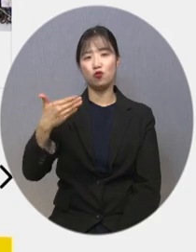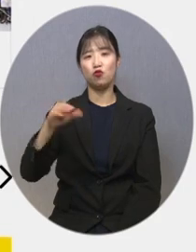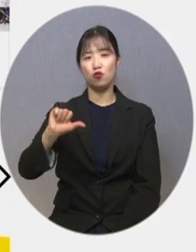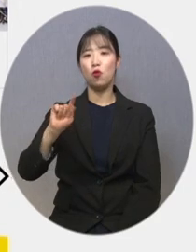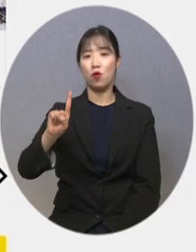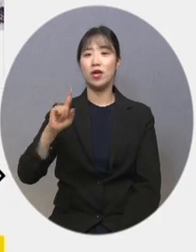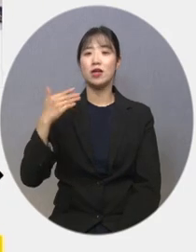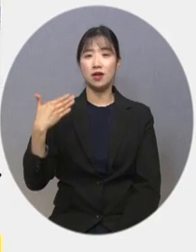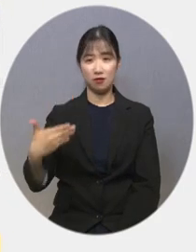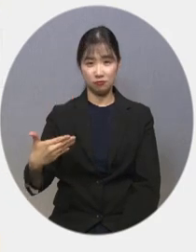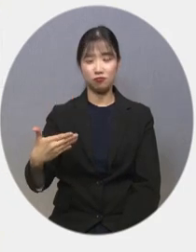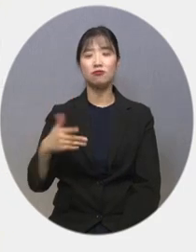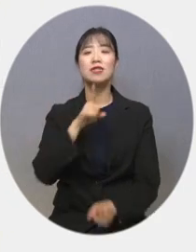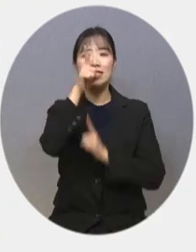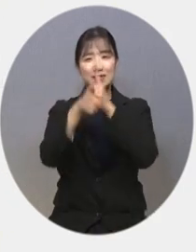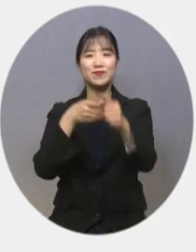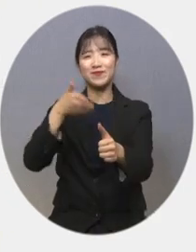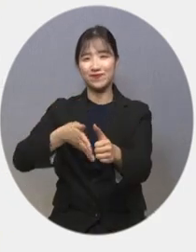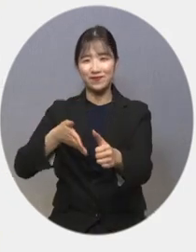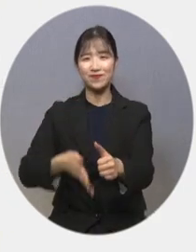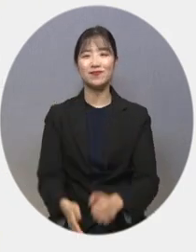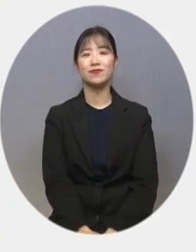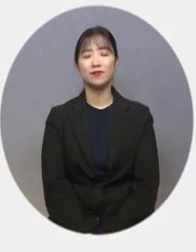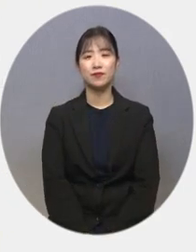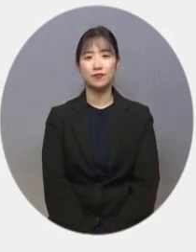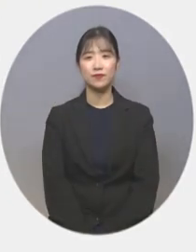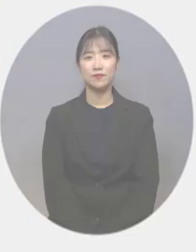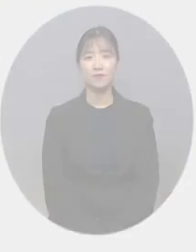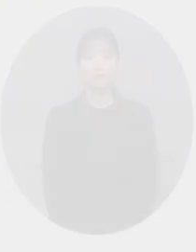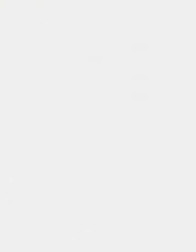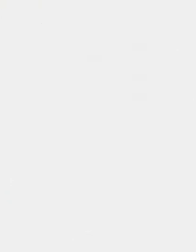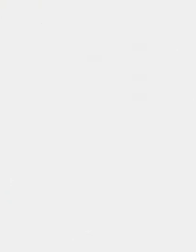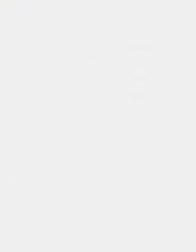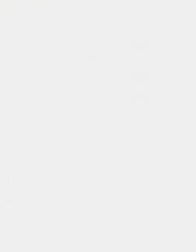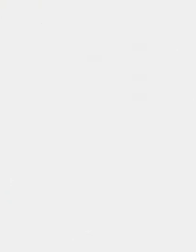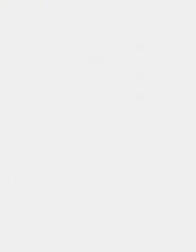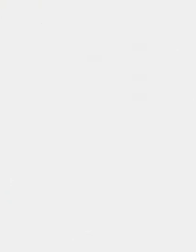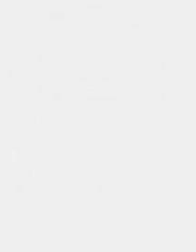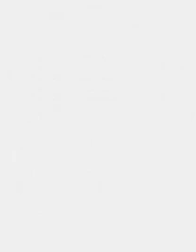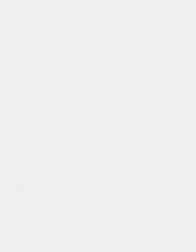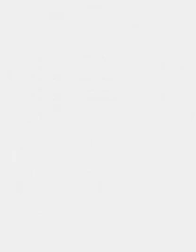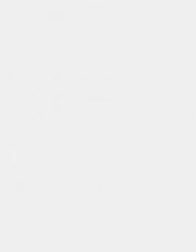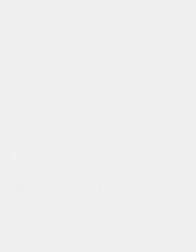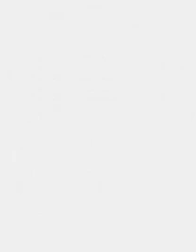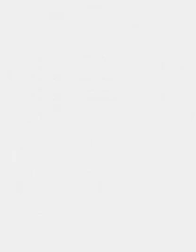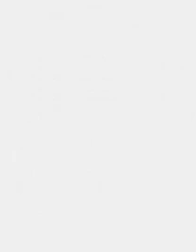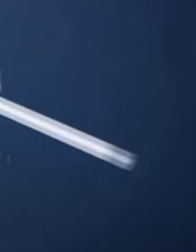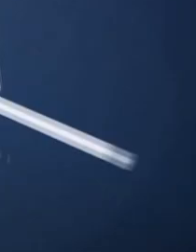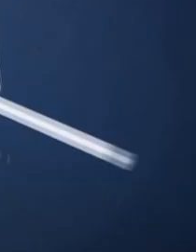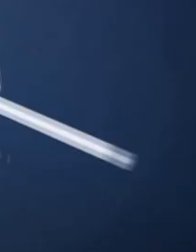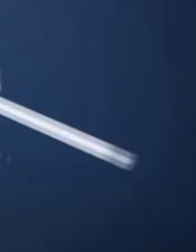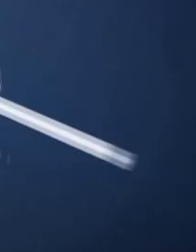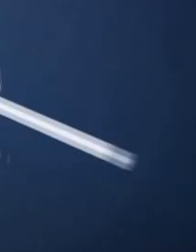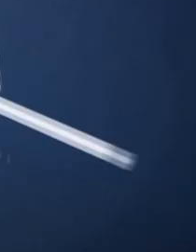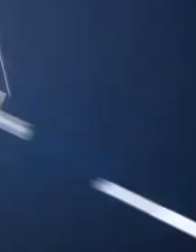전화번호 02-2655-9519로 많은 제보 바랍니다.